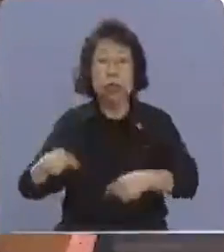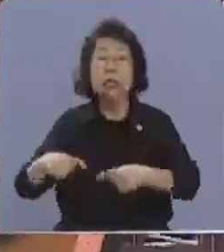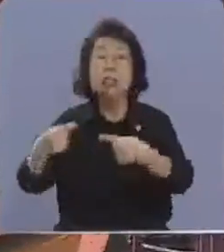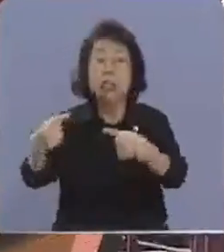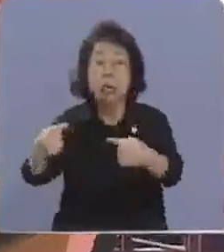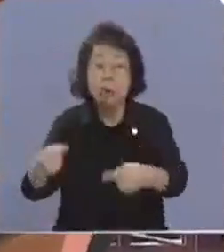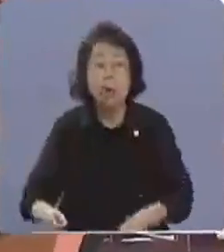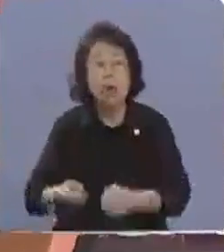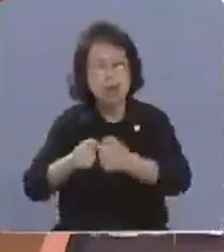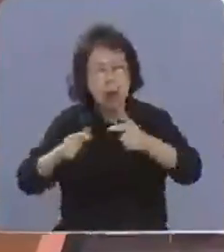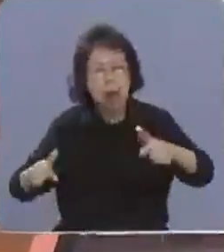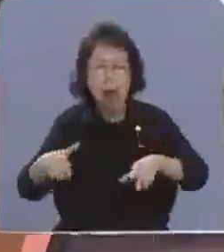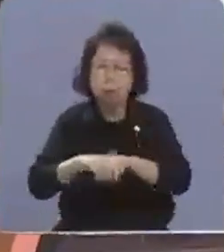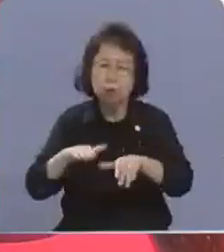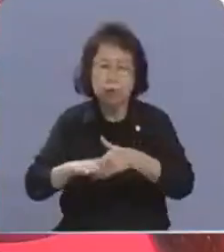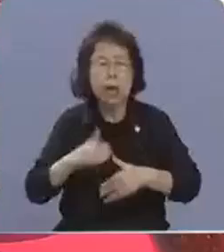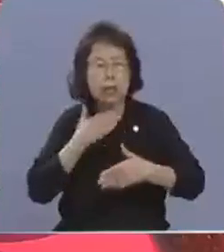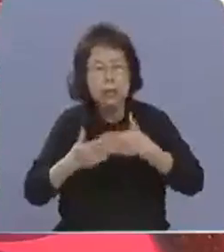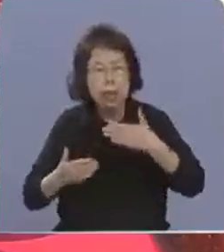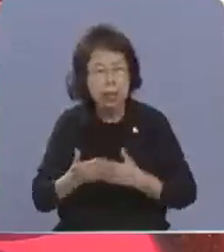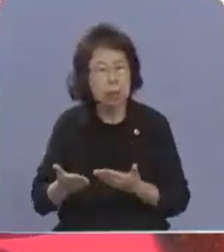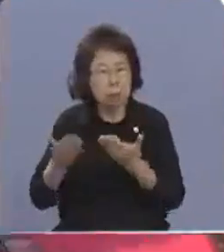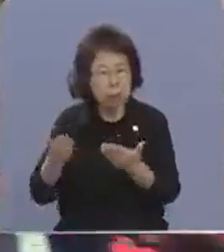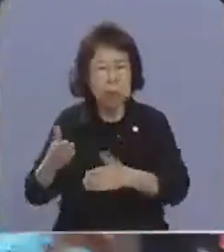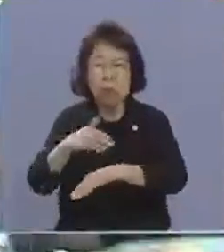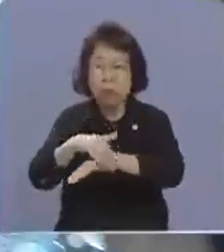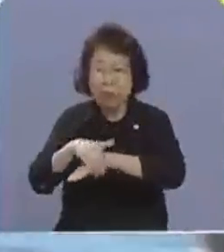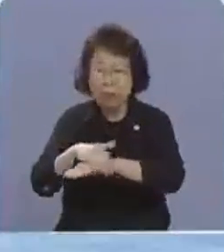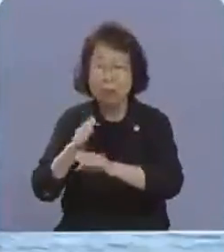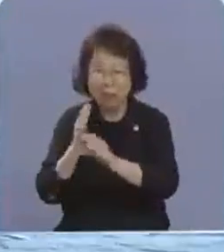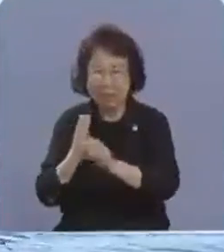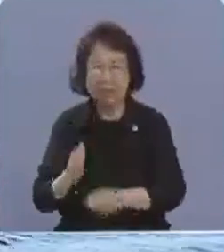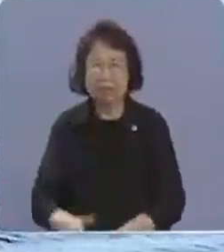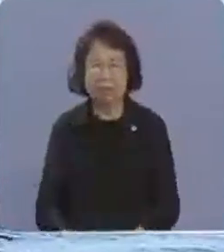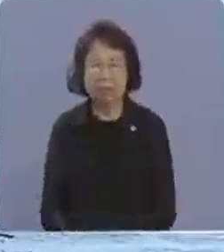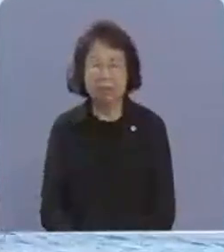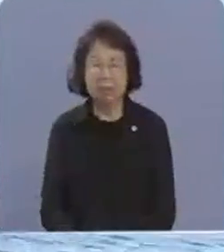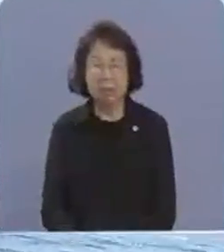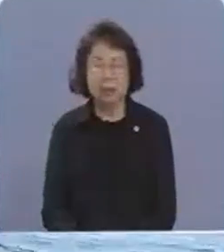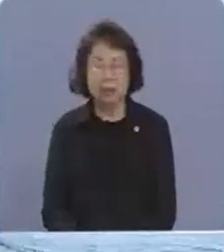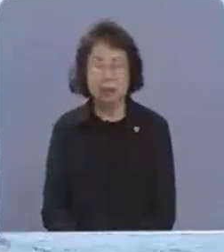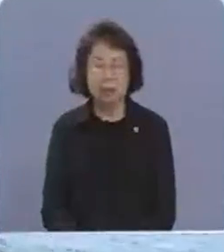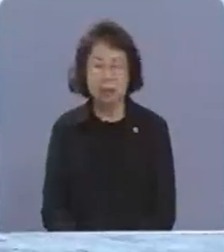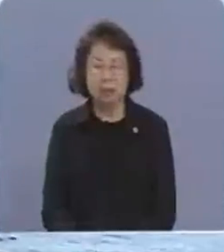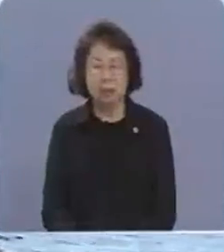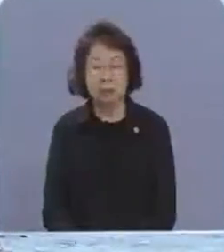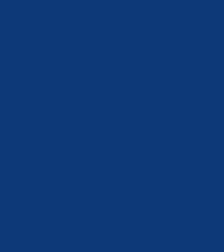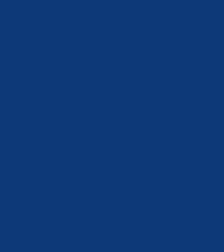참가해 다양한 문화 체험 프로그램을 선보입니다. KBS 뉴스 이이슬입니다.